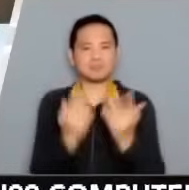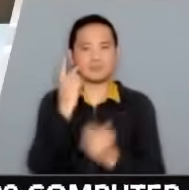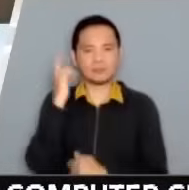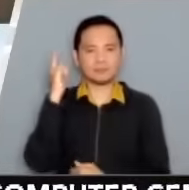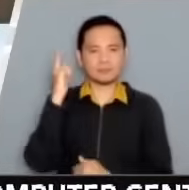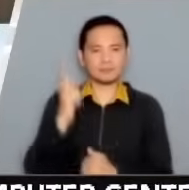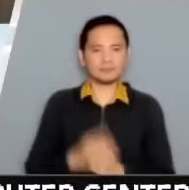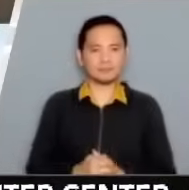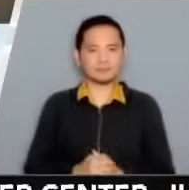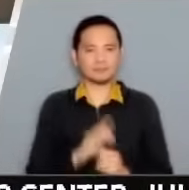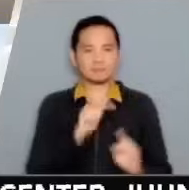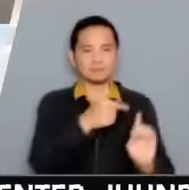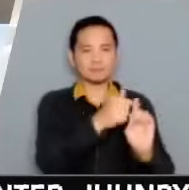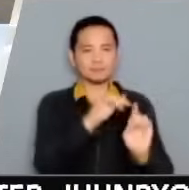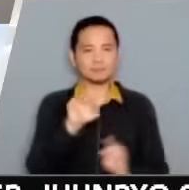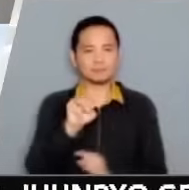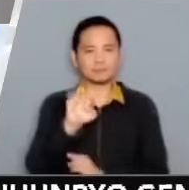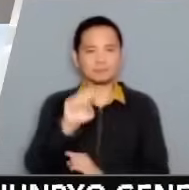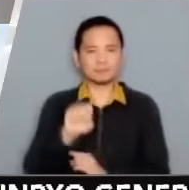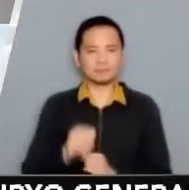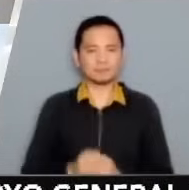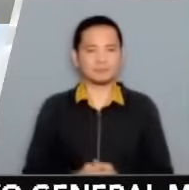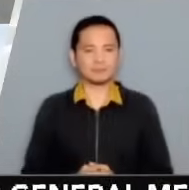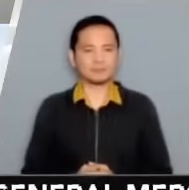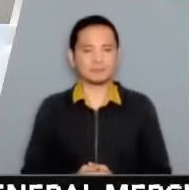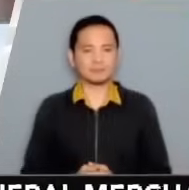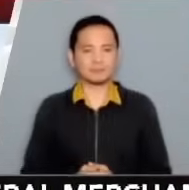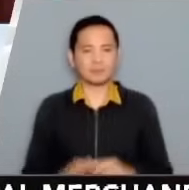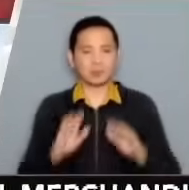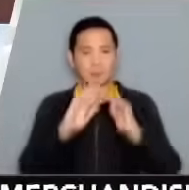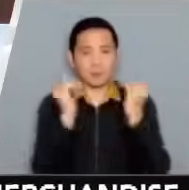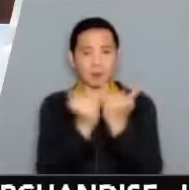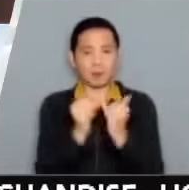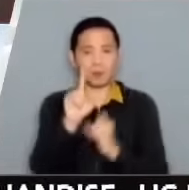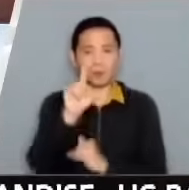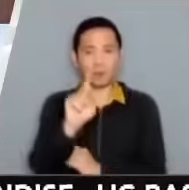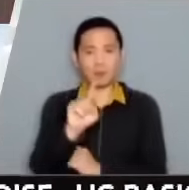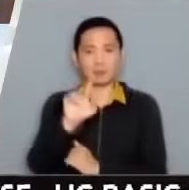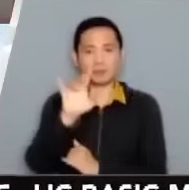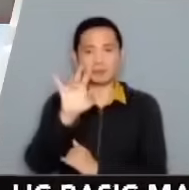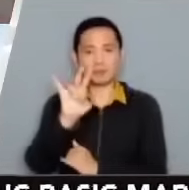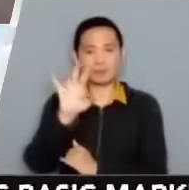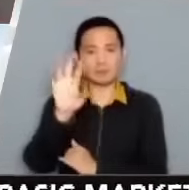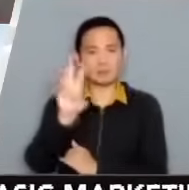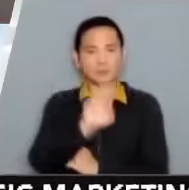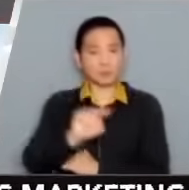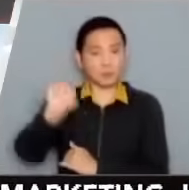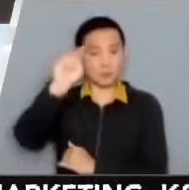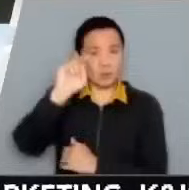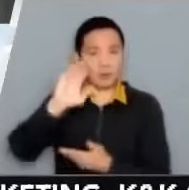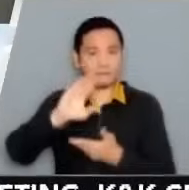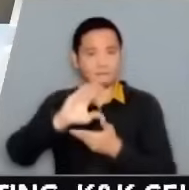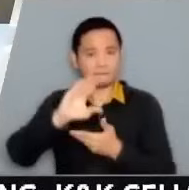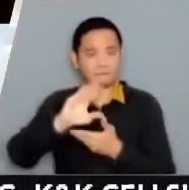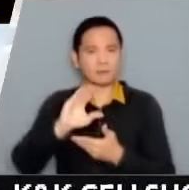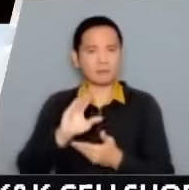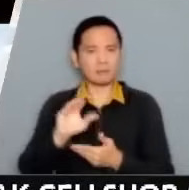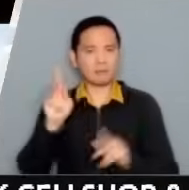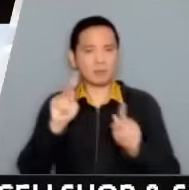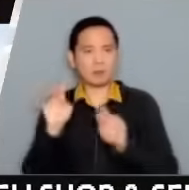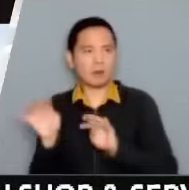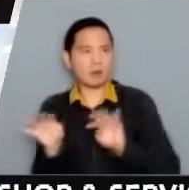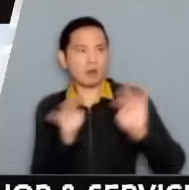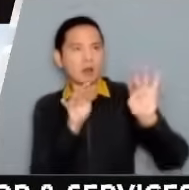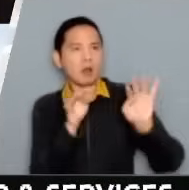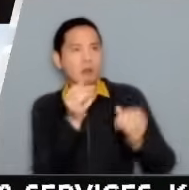Binulabog ng malaking sunog ang mga residente ng barangay 176 Bagong Silang, North Caloocan bago maghating gabi. Sunod-sunod na